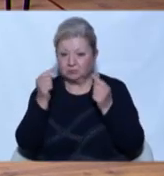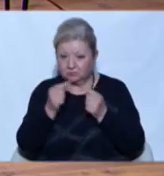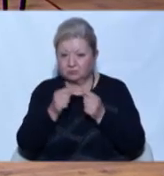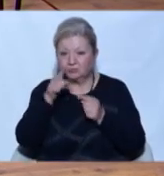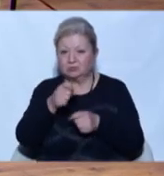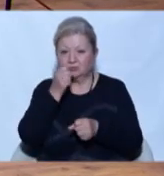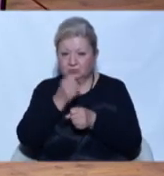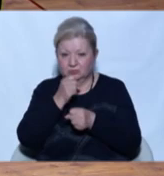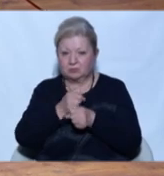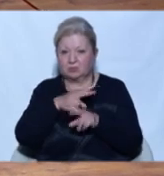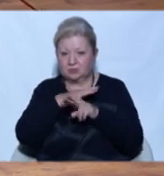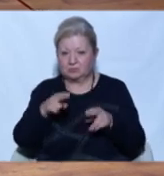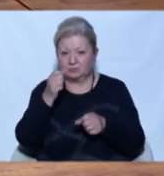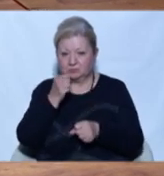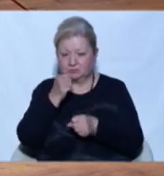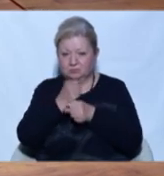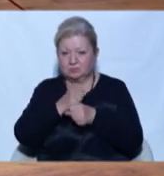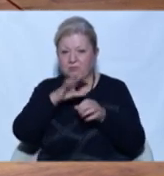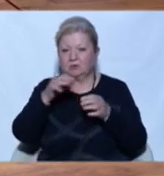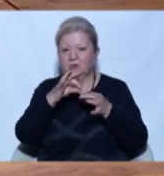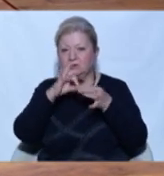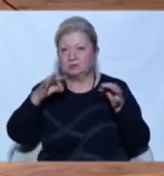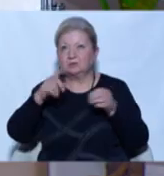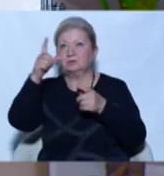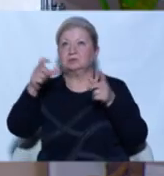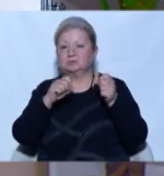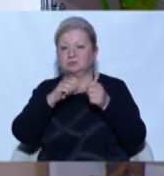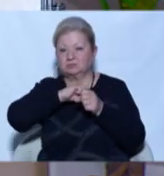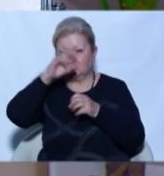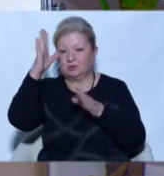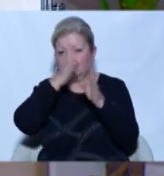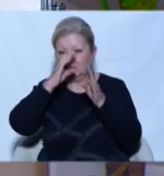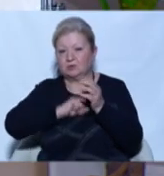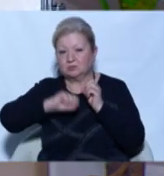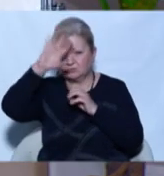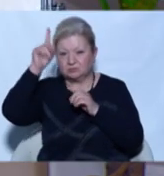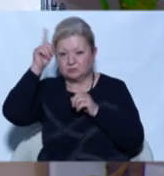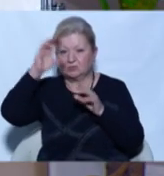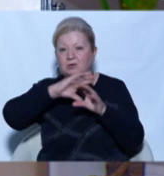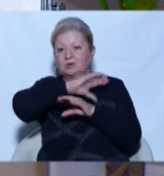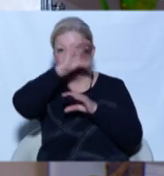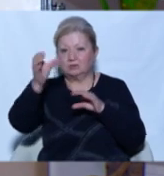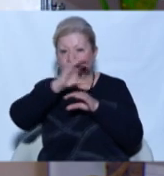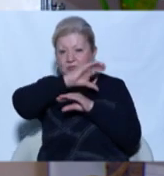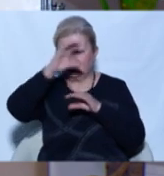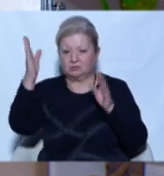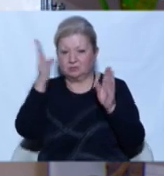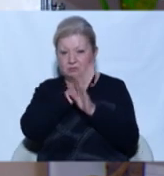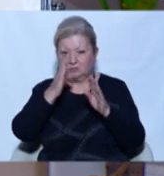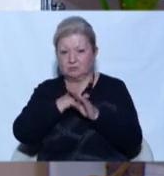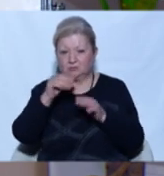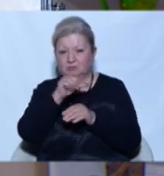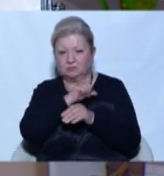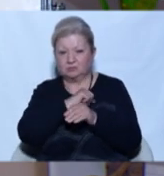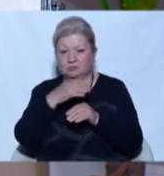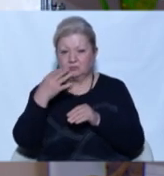მან ასეთი საჰაერო ფრანი, დაამაგრა მარტივი ხელსაწყოები, ჰაერში გაუშვა ატმოსფეროს ქვედა ფენებში და რეკორდი მოხსნა,